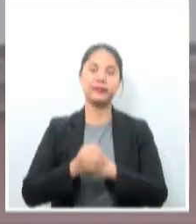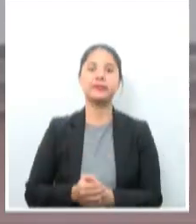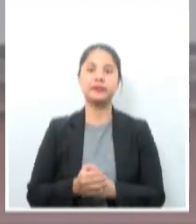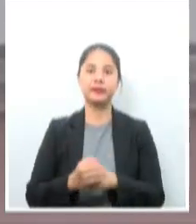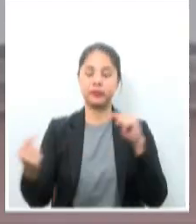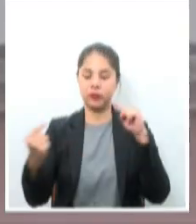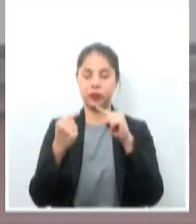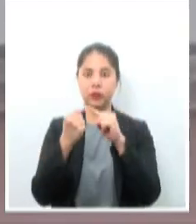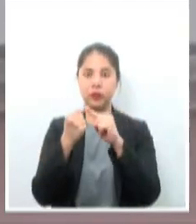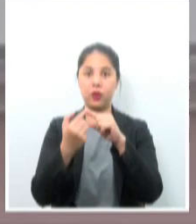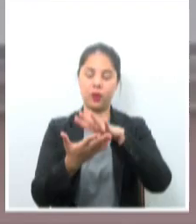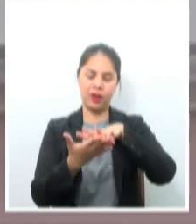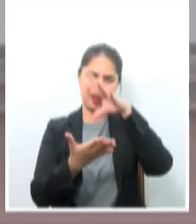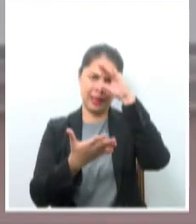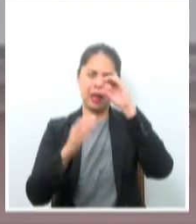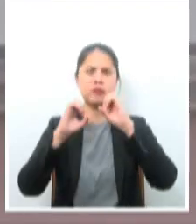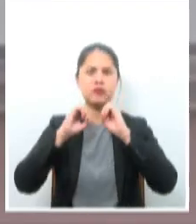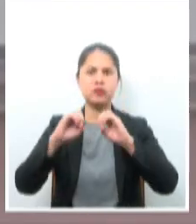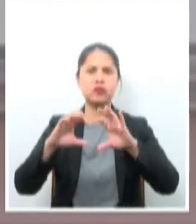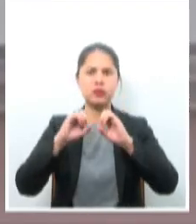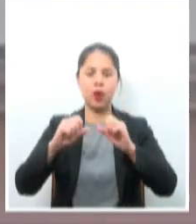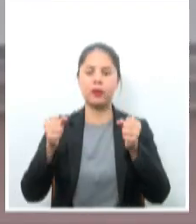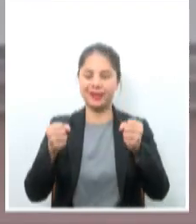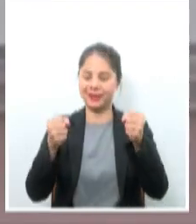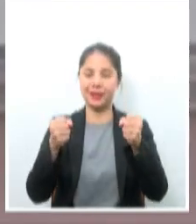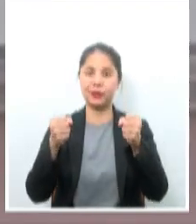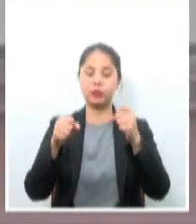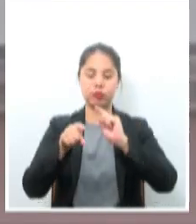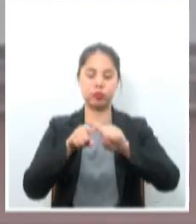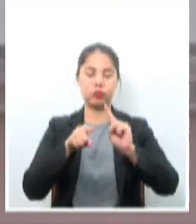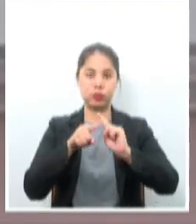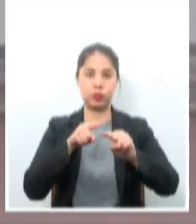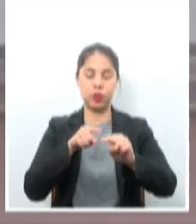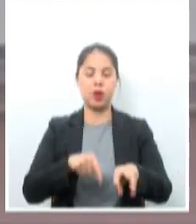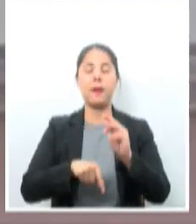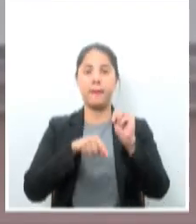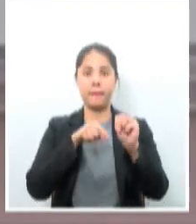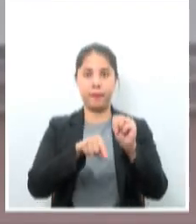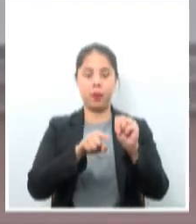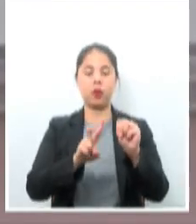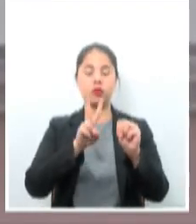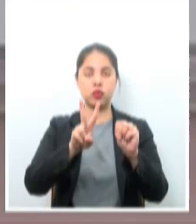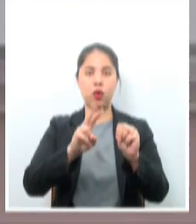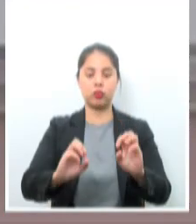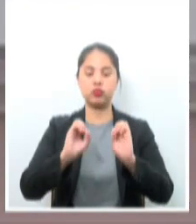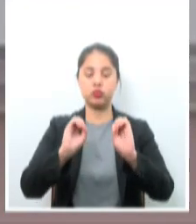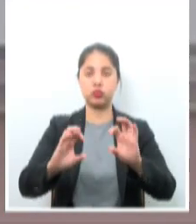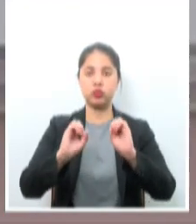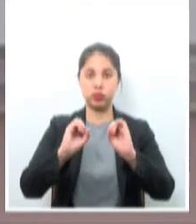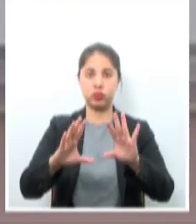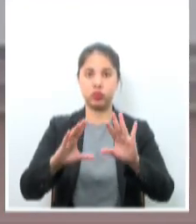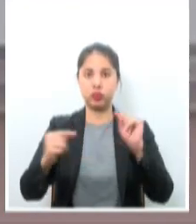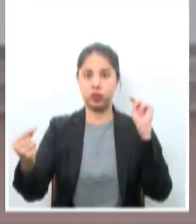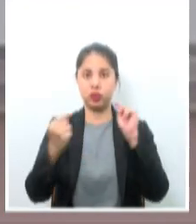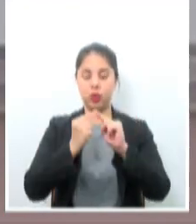วิชาทัศนศิลป์และวิชาอักขระระดับชั้นมัธยมศึกษาปีที่2วิชาหน้าที่